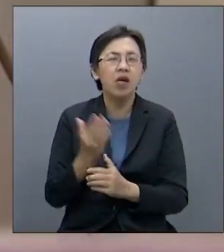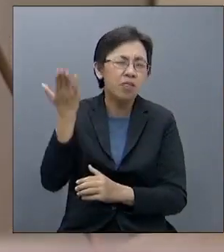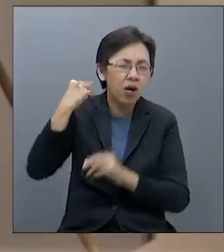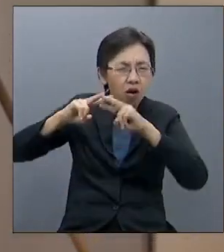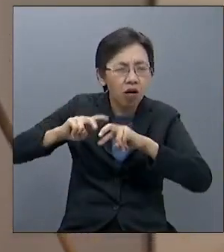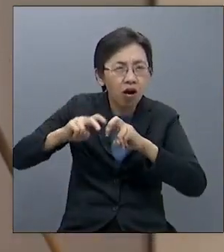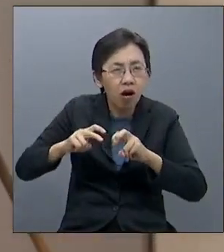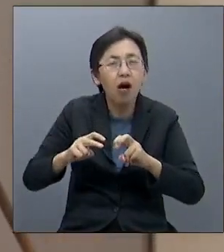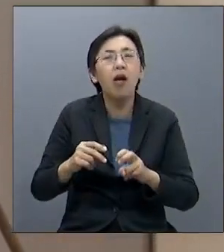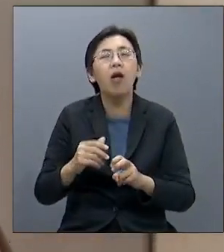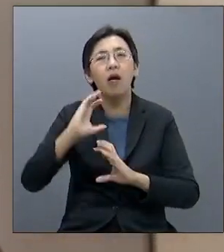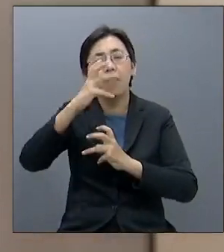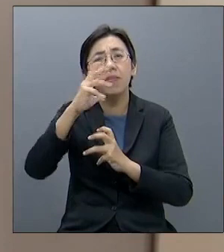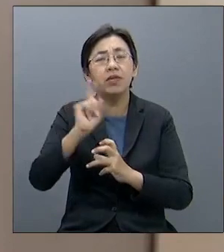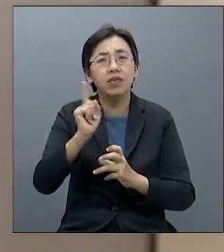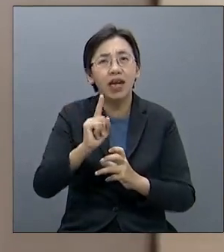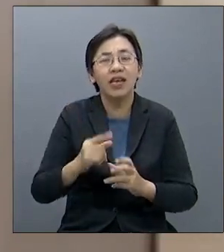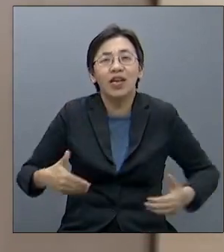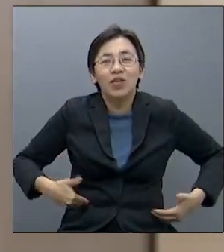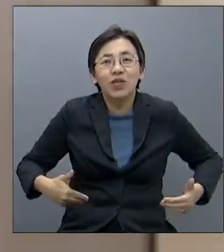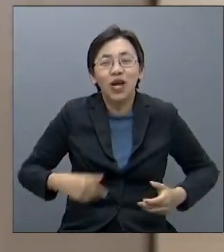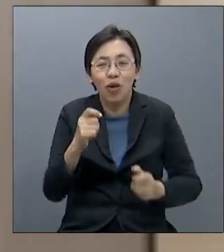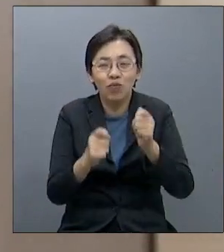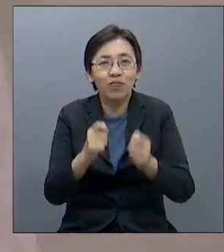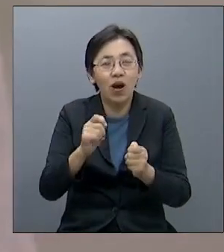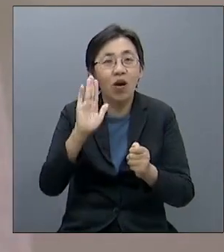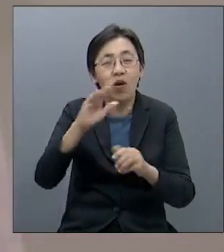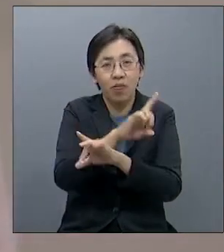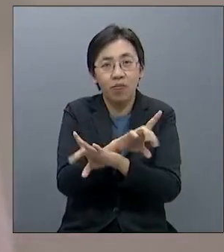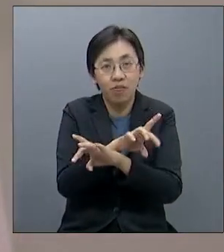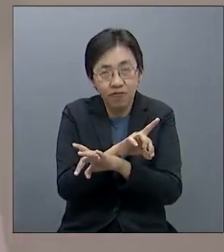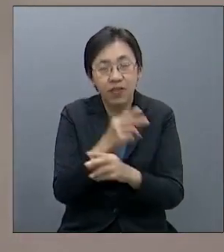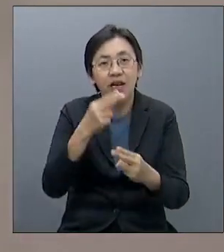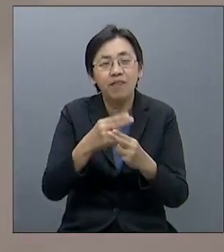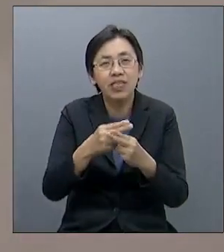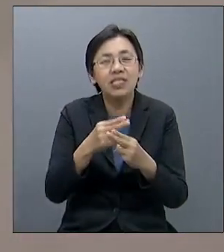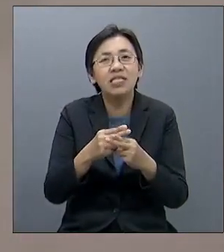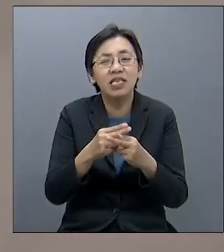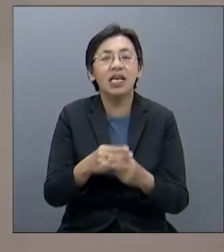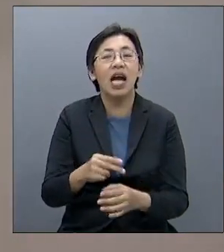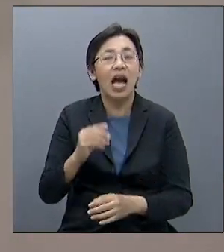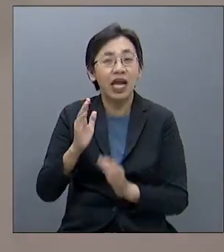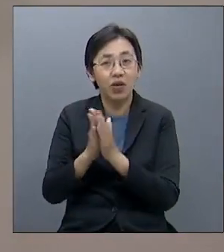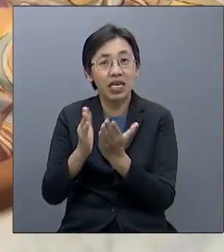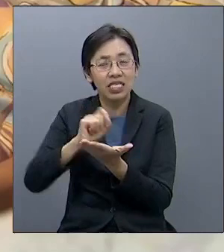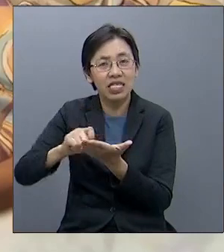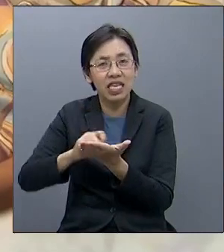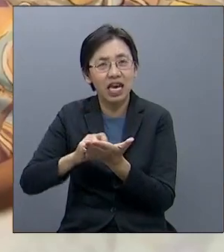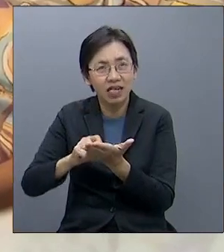ไอ้แกถือเป็นตัวตลกในหนังเมืองเพชรสันนิษฐานว่าเป็นชื่อที่ทำให้มนัสจันยงเขียนเรื่องสั้น